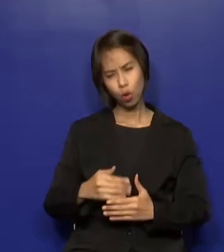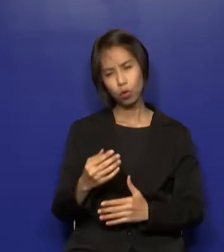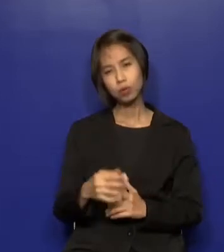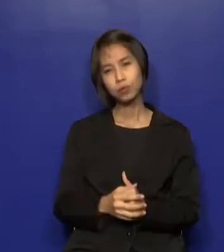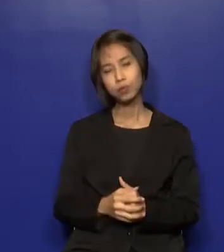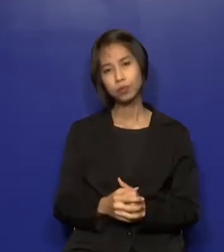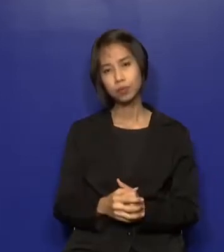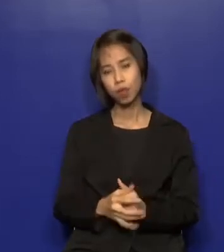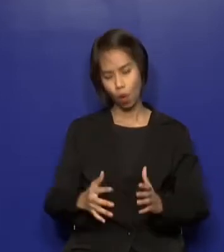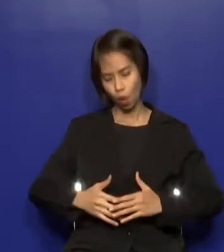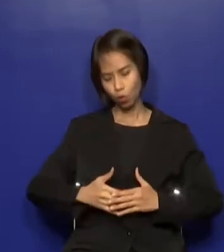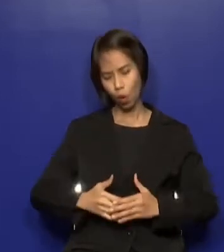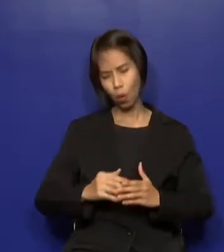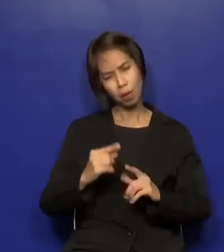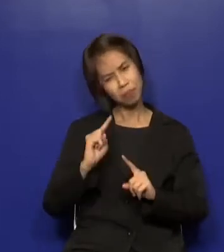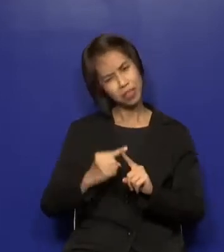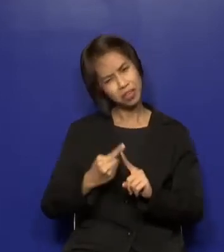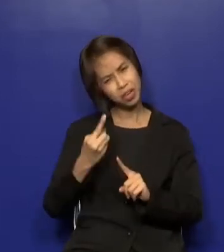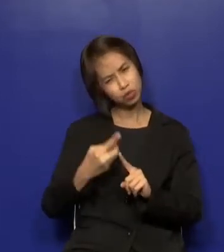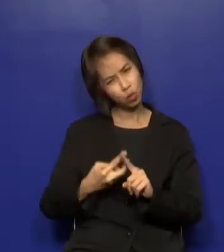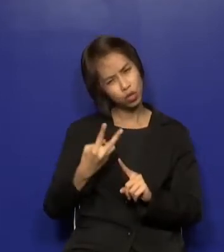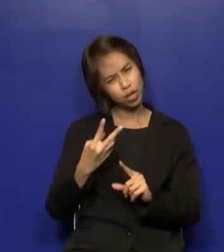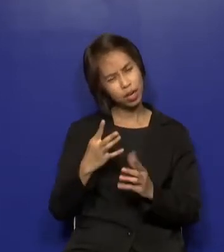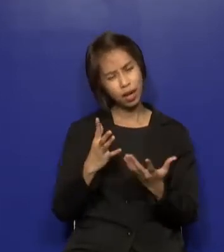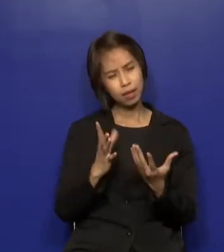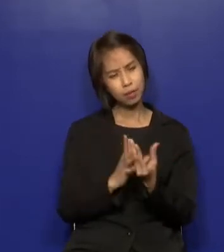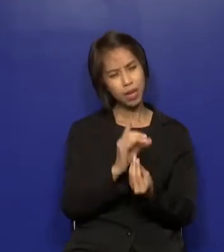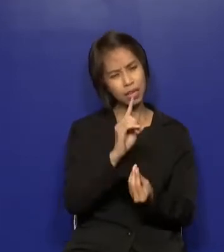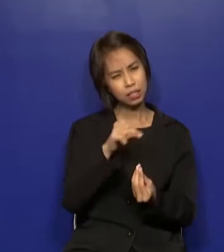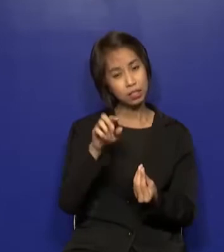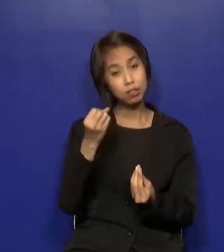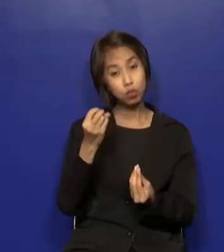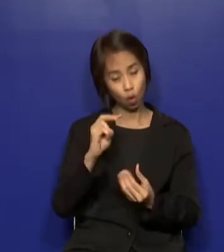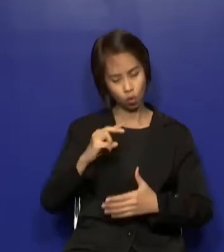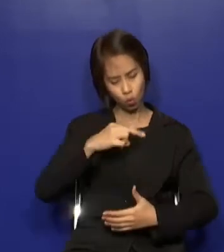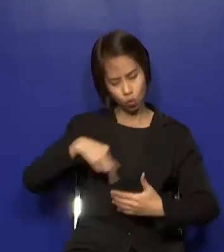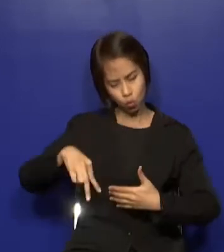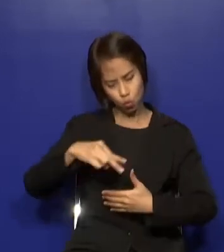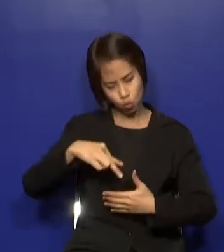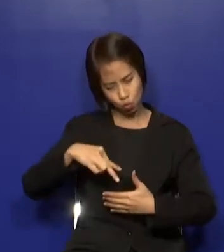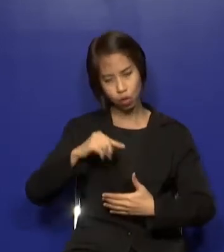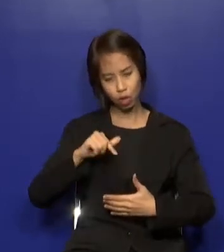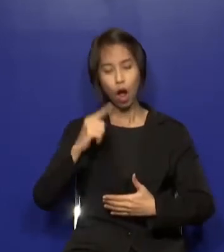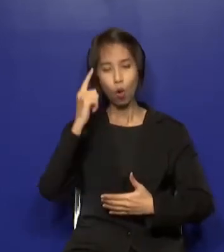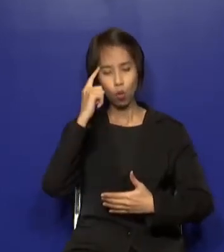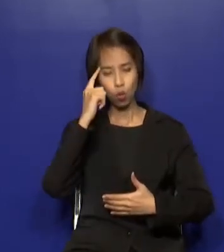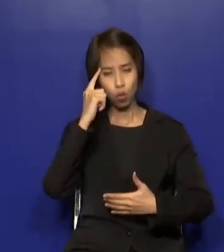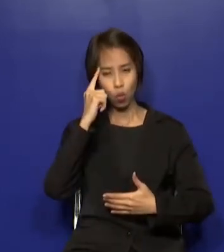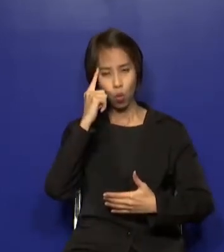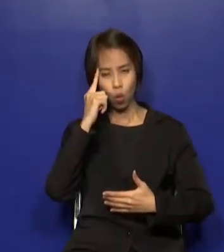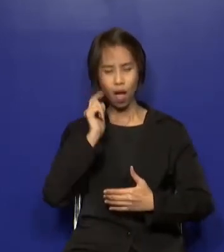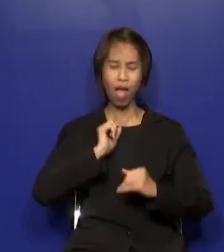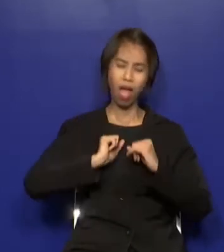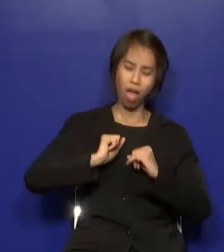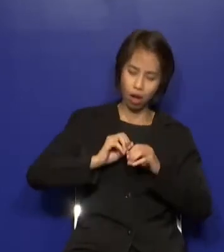คะในท้องอ่อนๆโดยเฉพาะ12สัปดาห์เนี่ยเราสามารถวัดขนาดเด็กออกมาได้และจากขนาดเด็กเนี่